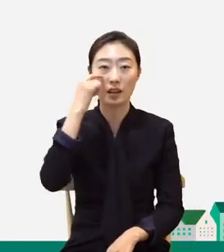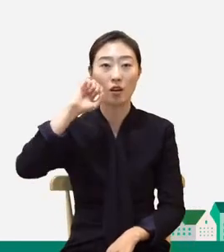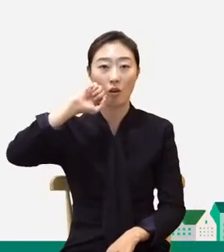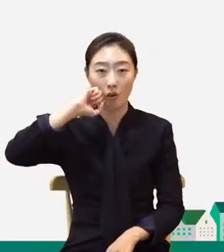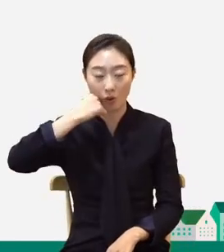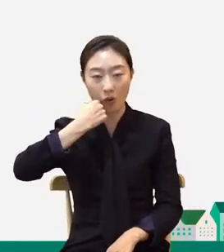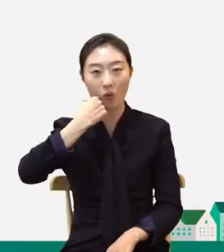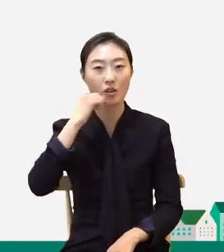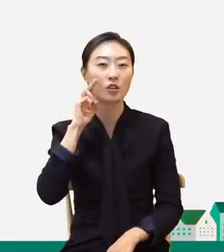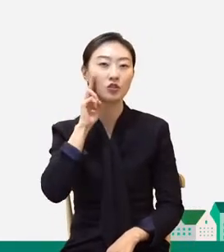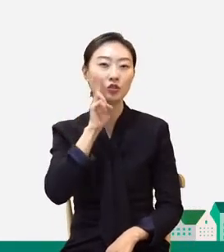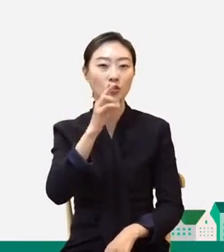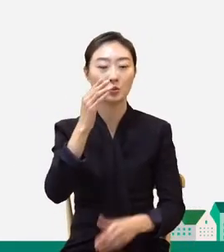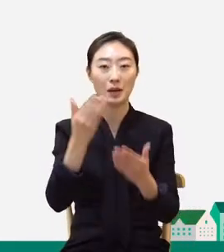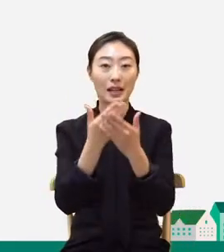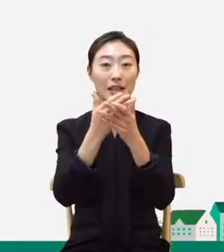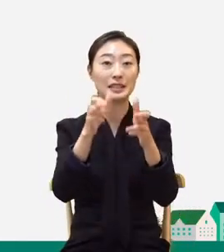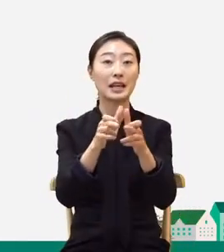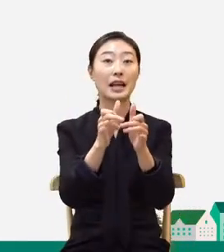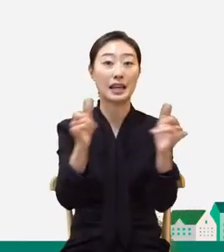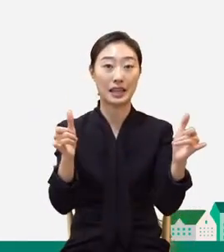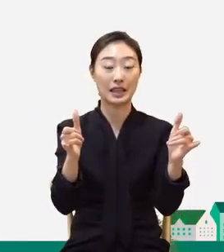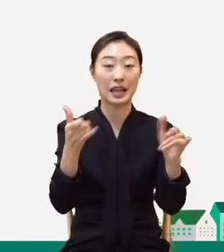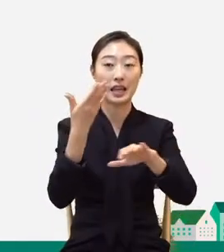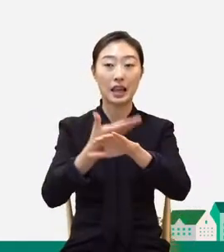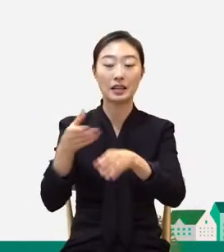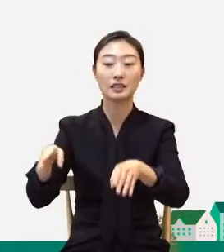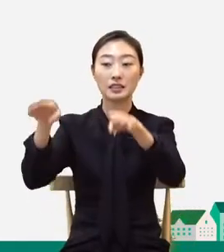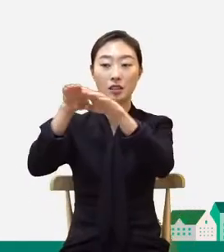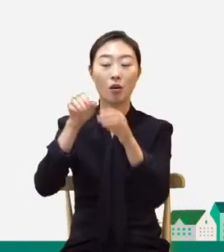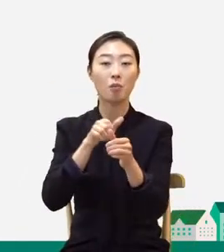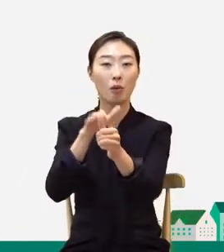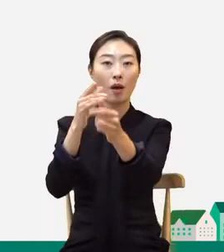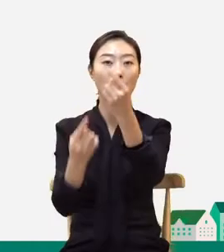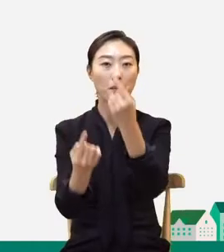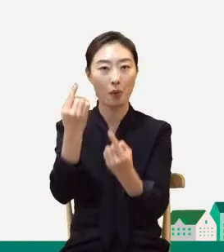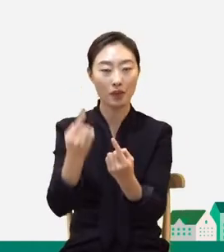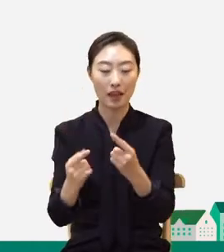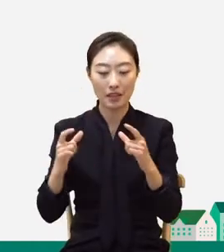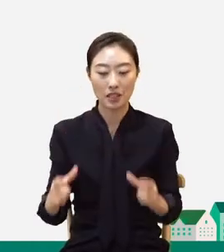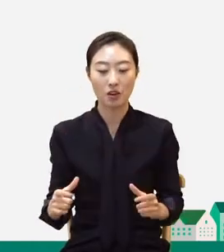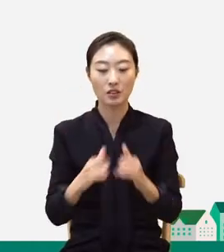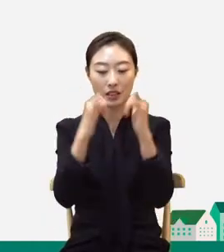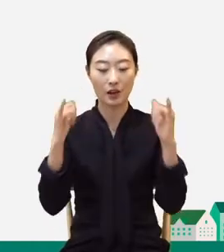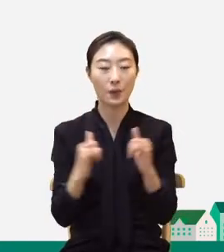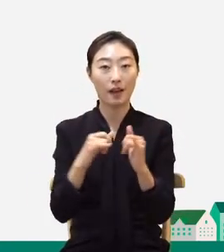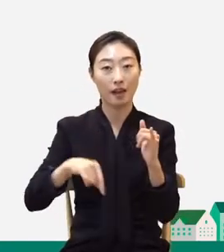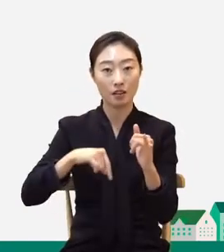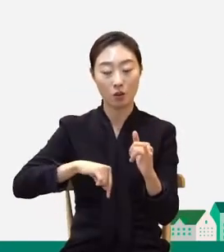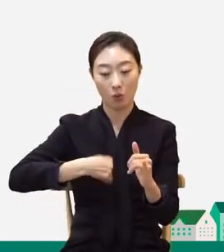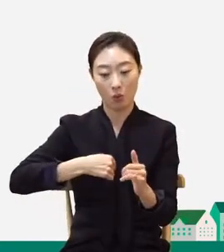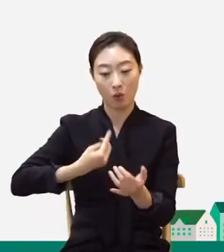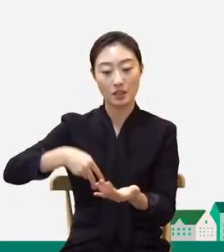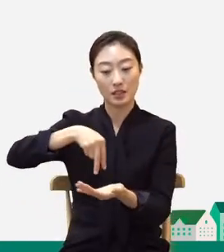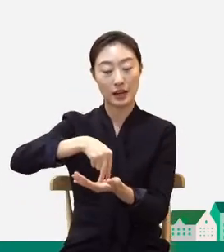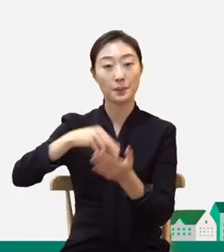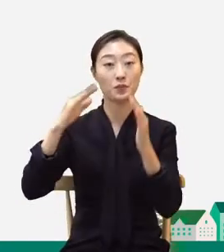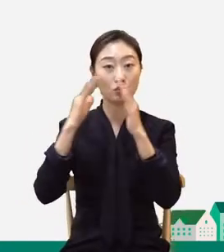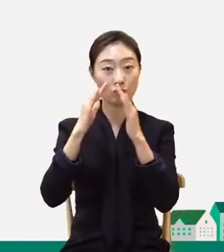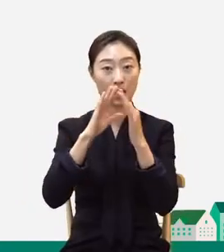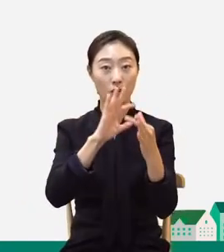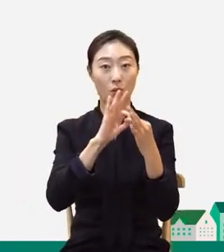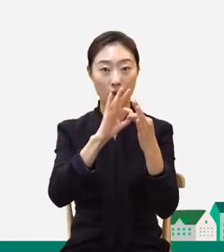장애인에 대해서 타 시설로의 전원 조치가 아니라 지역사회 보통의 삶으로 자립주택을 통해서